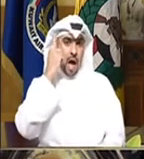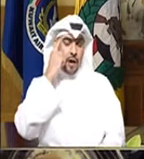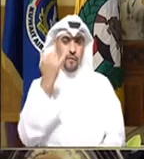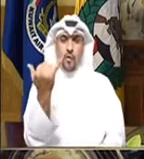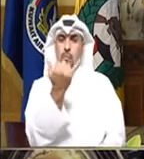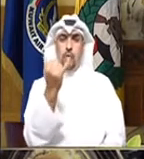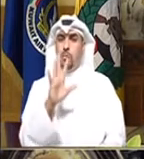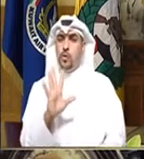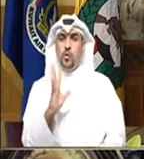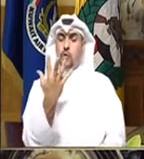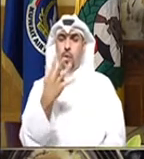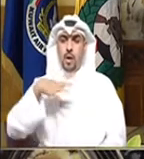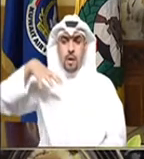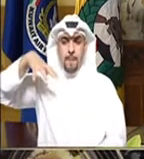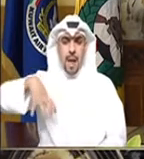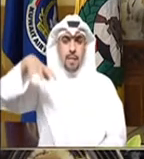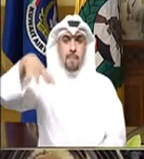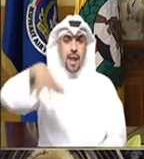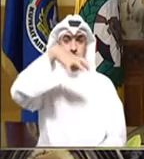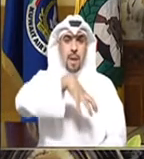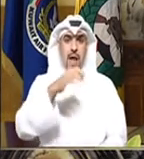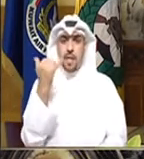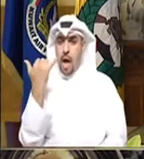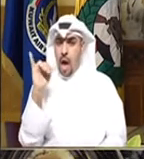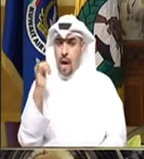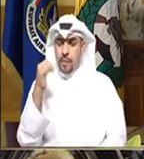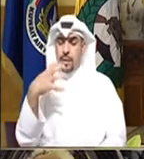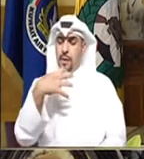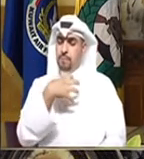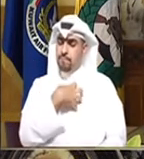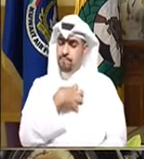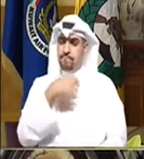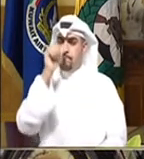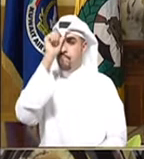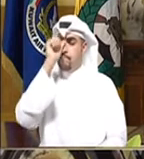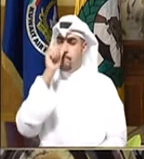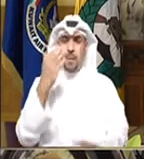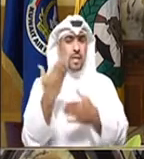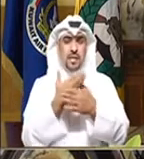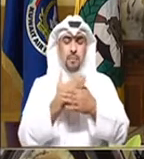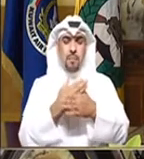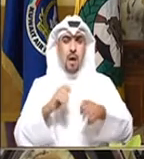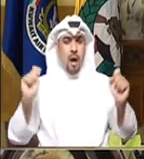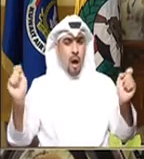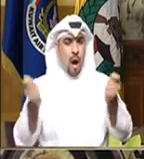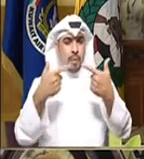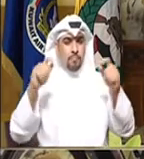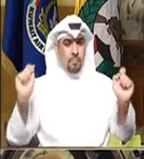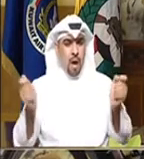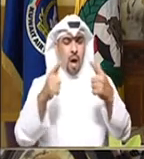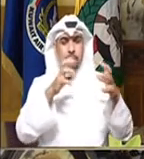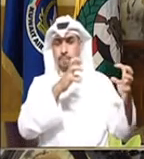تعانيه العديد من دولنا العربية الشقيقة من ويلات الحروب